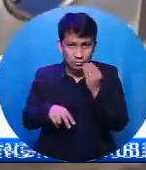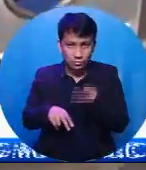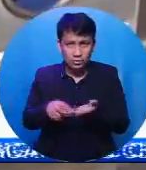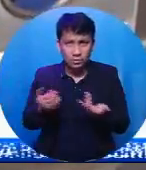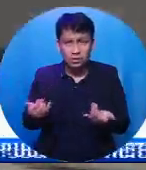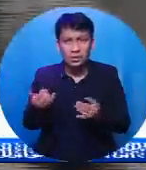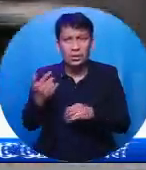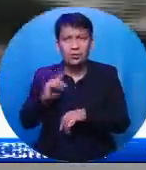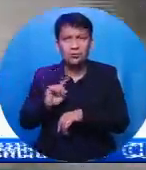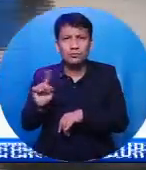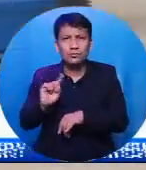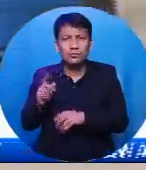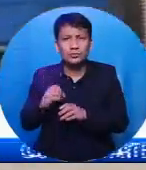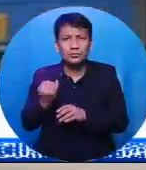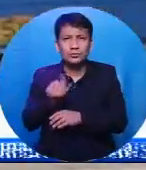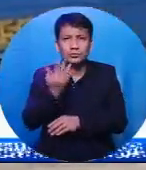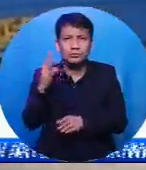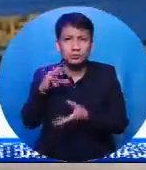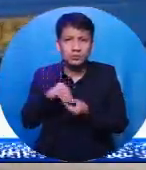sa ngayon, Rafi,